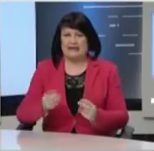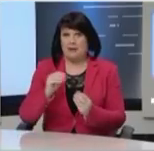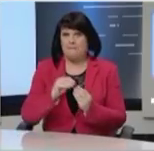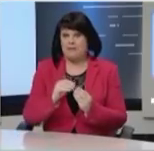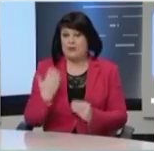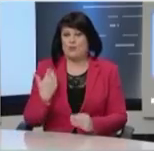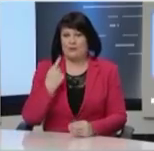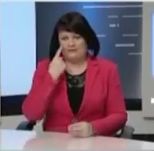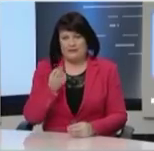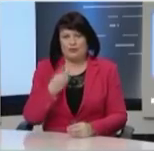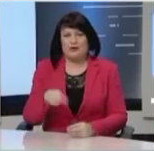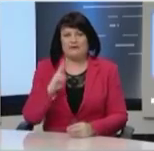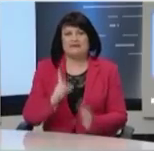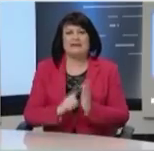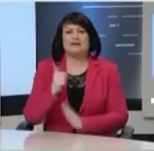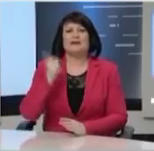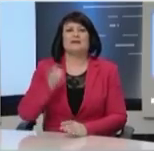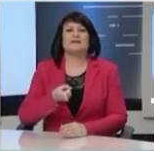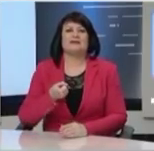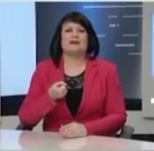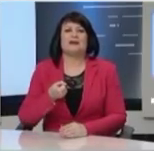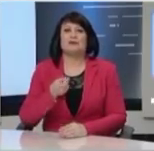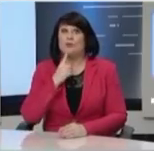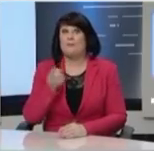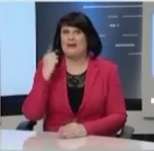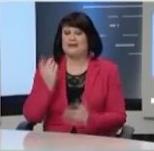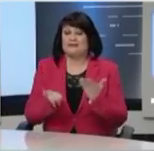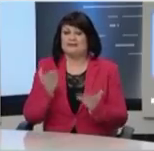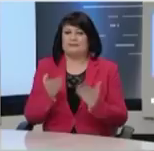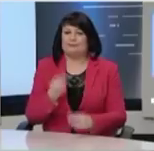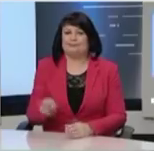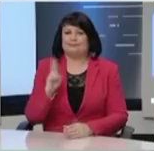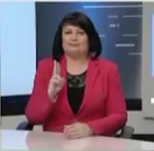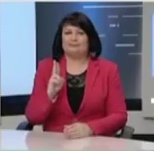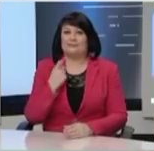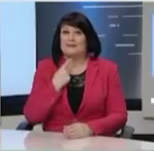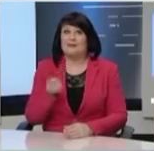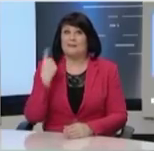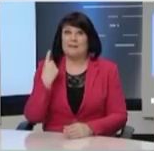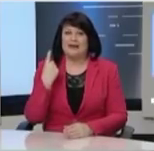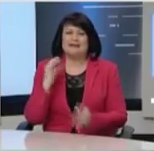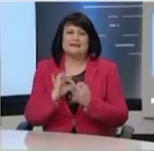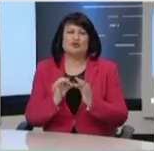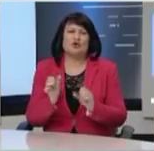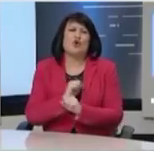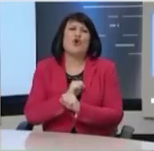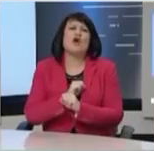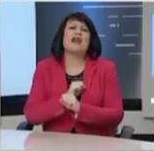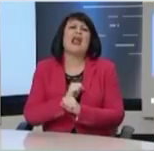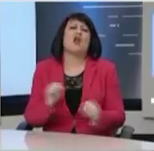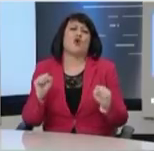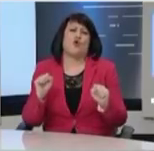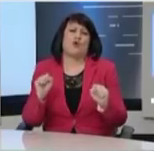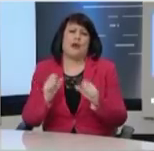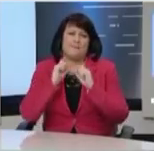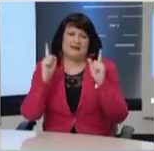Απρίλιο έδειξαν αύξηση 11% σε σχέση με πέρυσι, χρονιά που θυμίζω καταγράφηκε ιστορικό ρεκόρ με πάνω